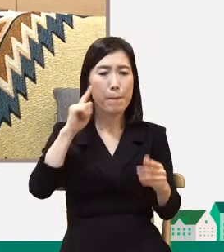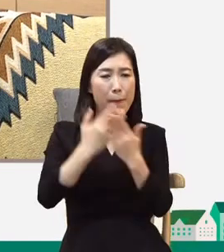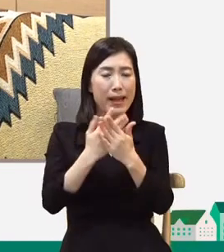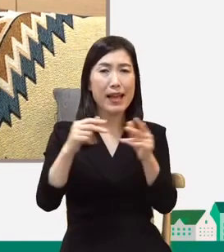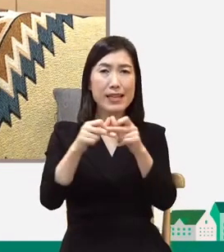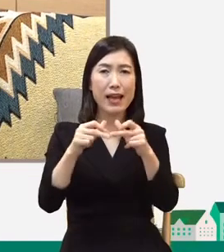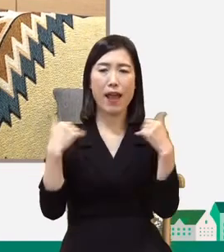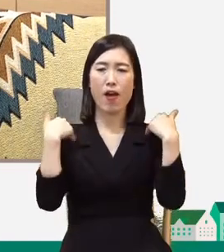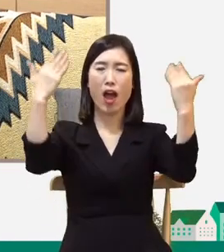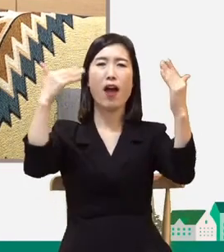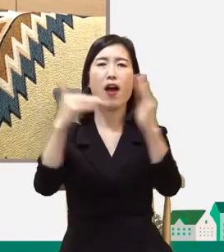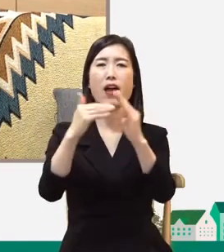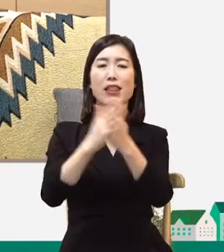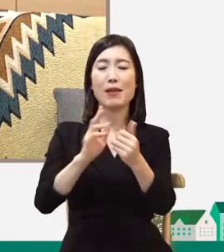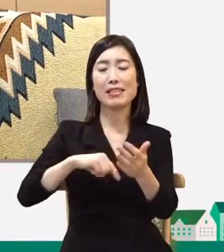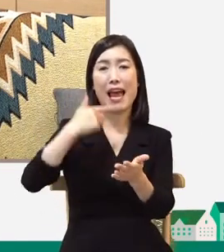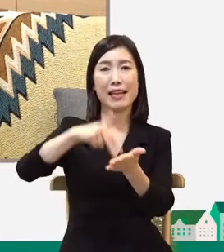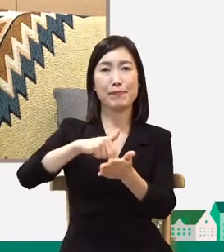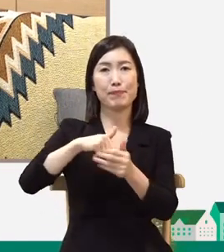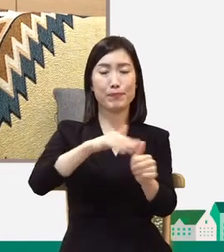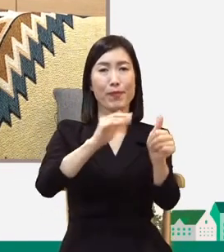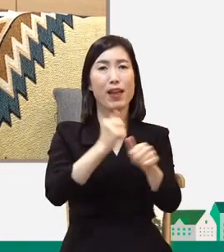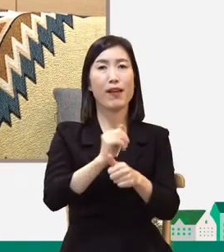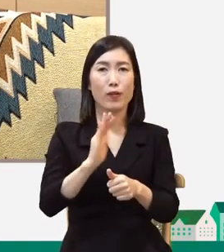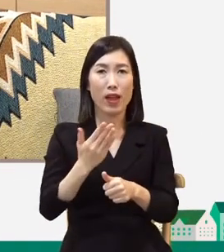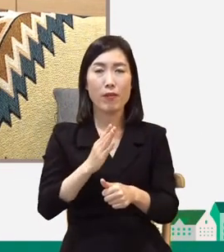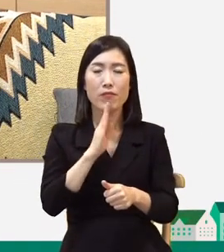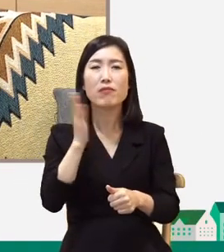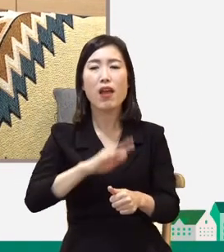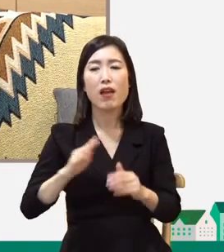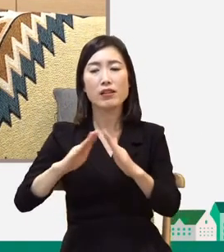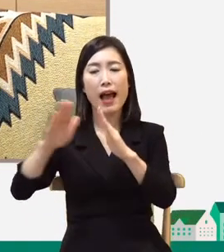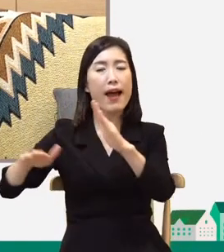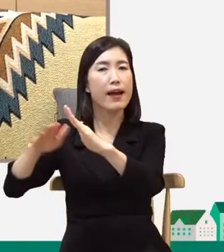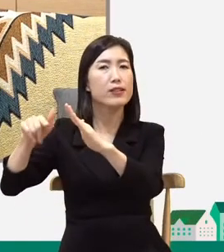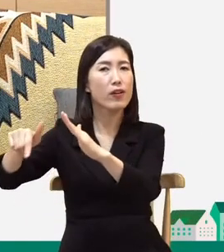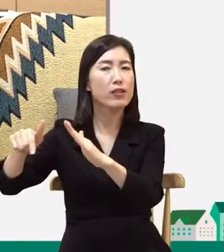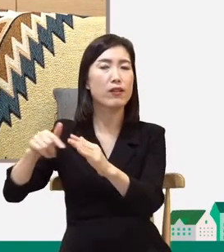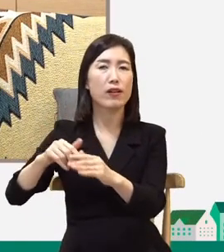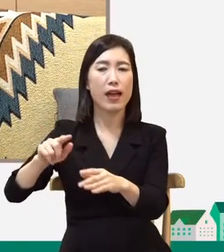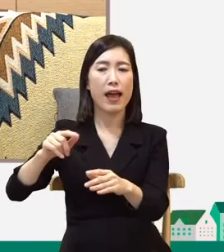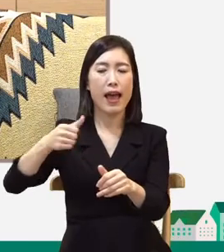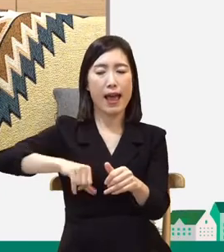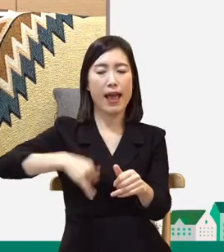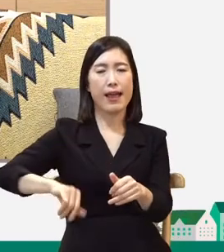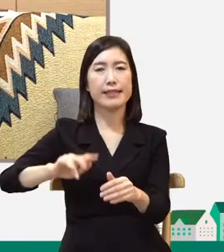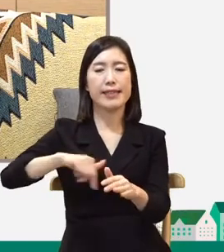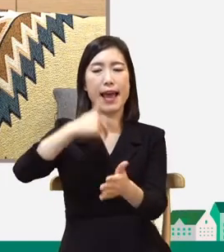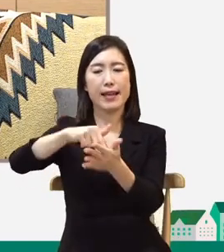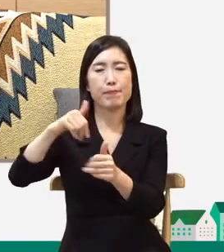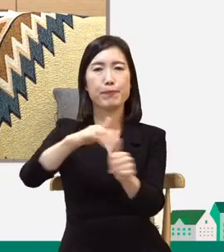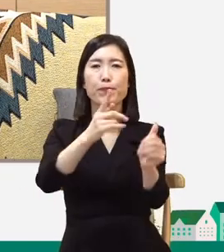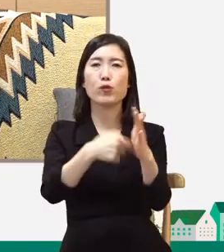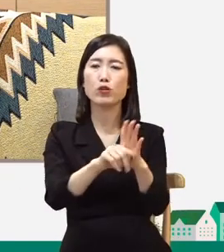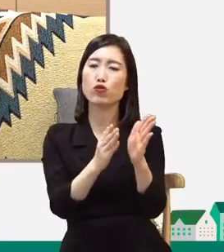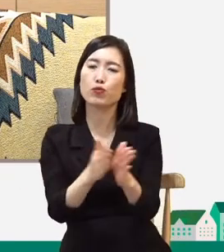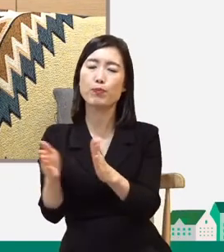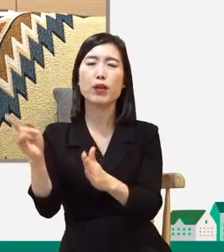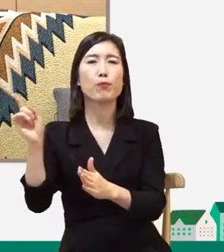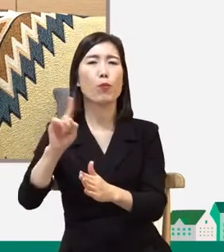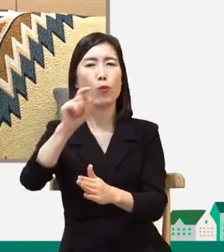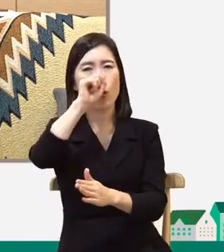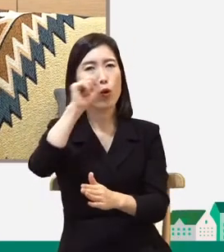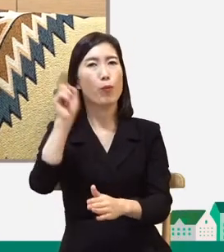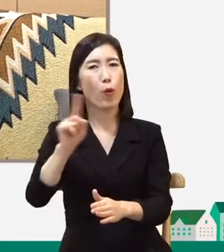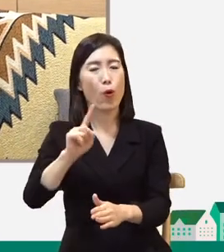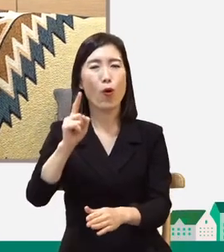텐데 그렇다면은 가정에서 앞으로 자립을 위한 준비를 어떻게 해나가면 좋을까요? 라는 질문을 했습니다. 그래서